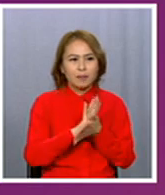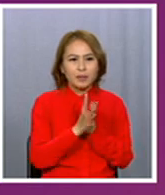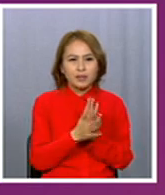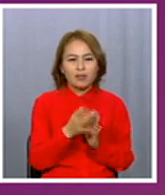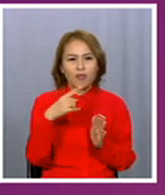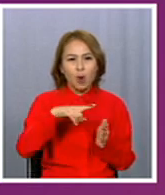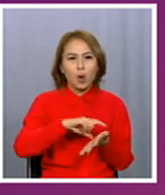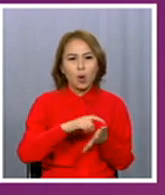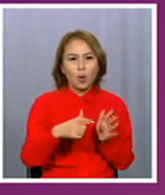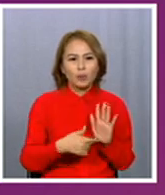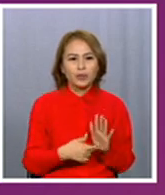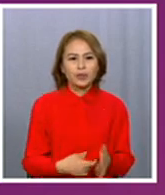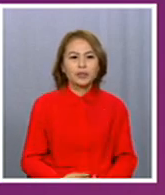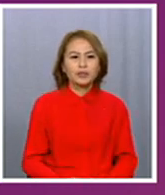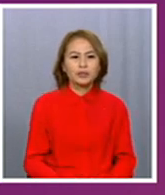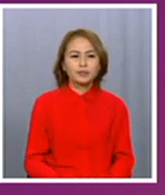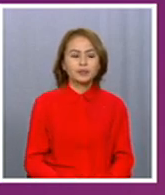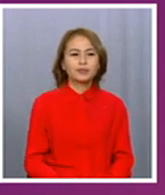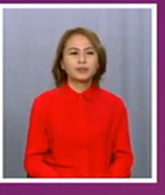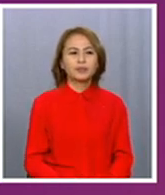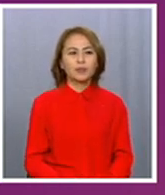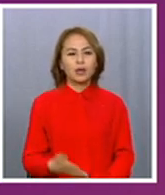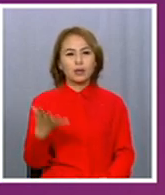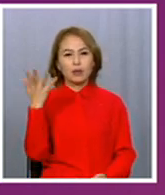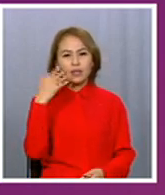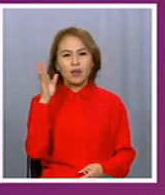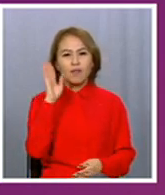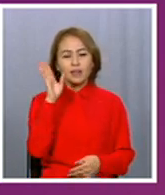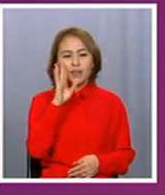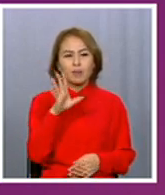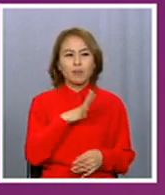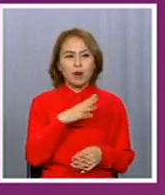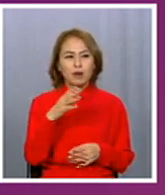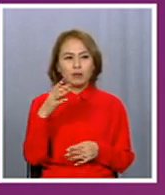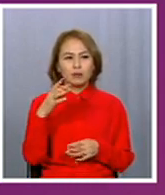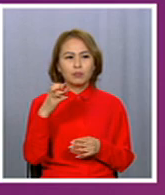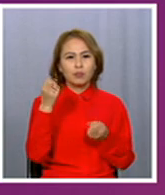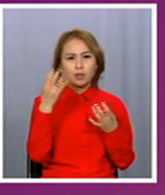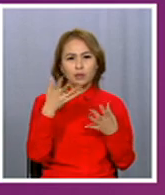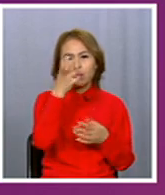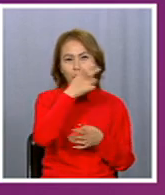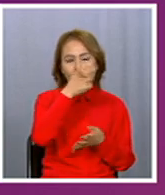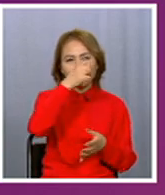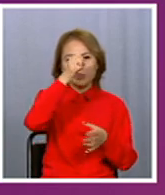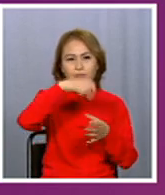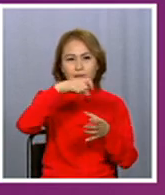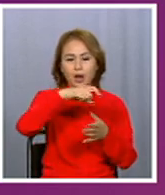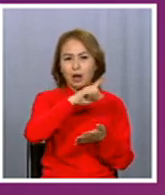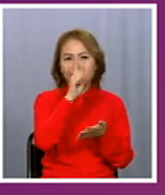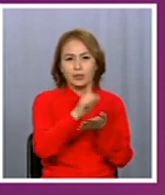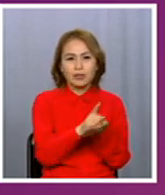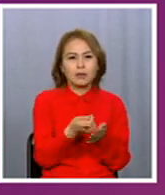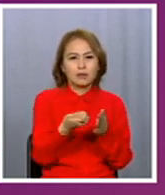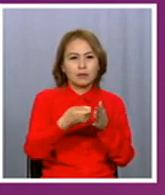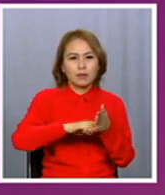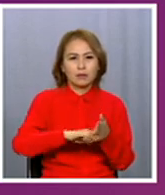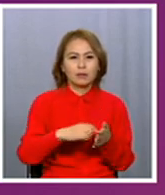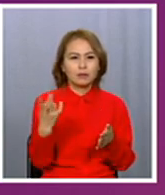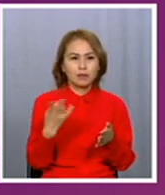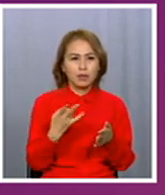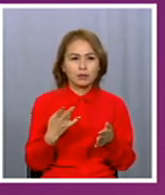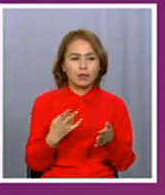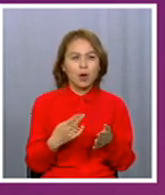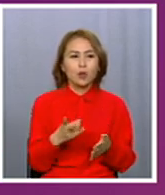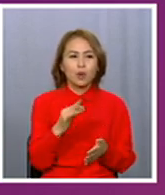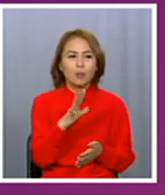комнате. Когда вода понапрасну течет из крана, его надо закрыть. Но